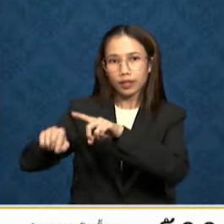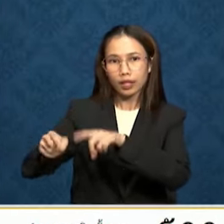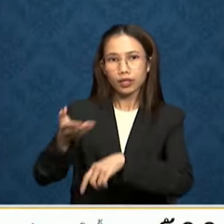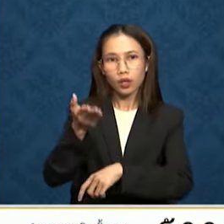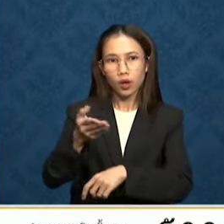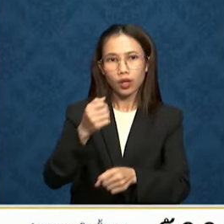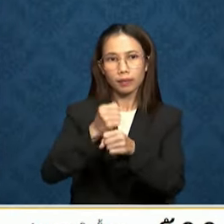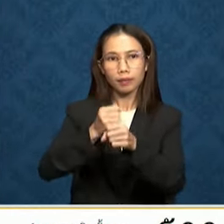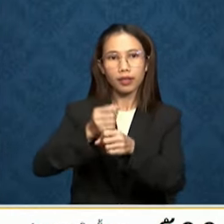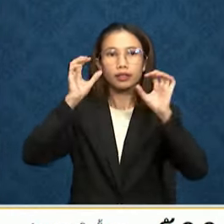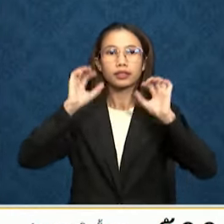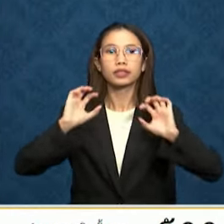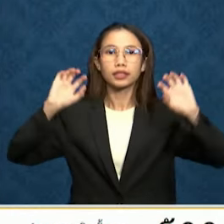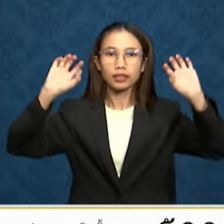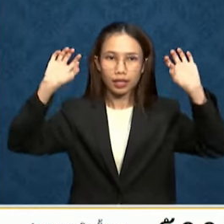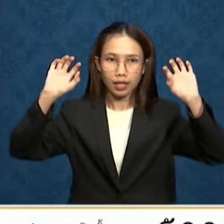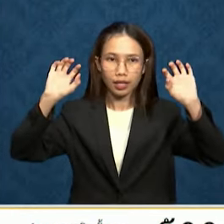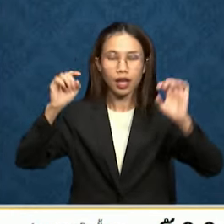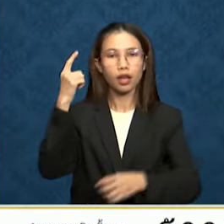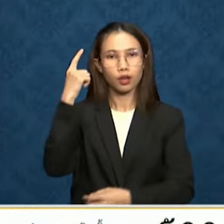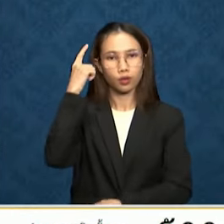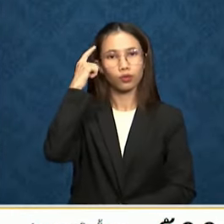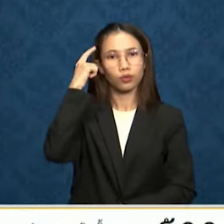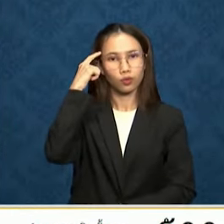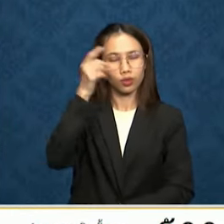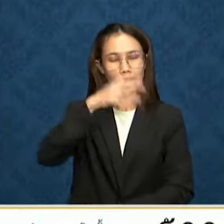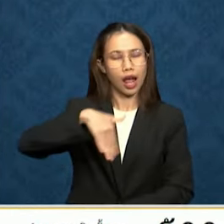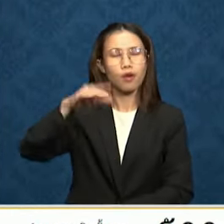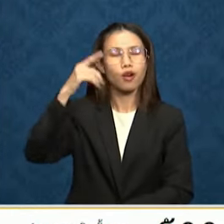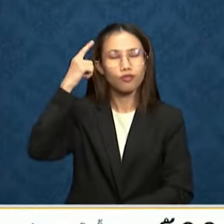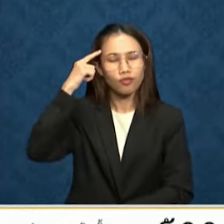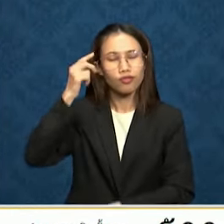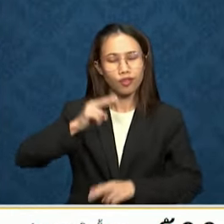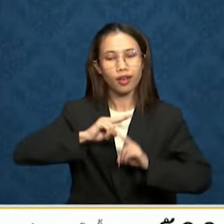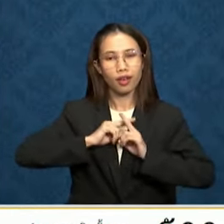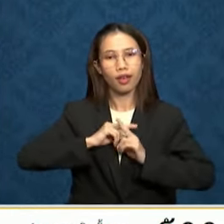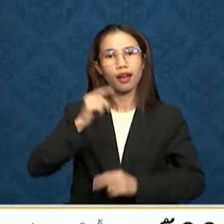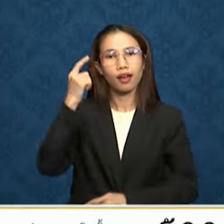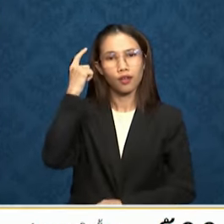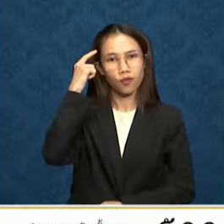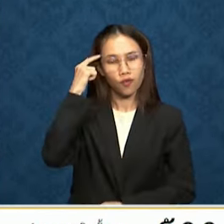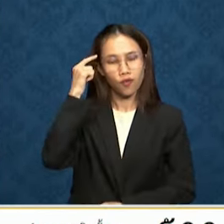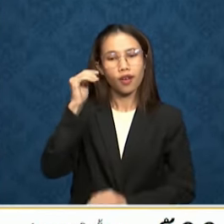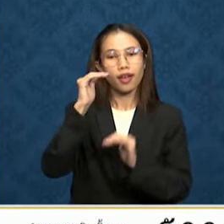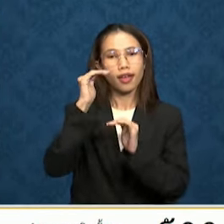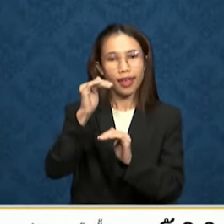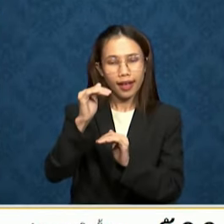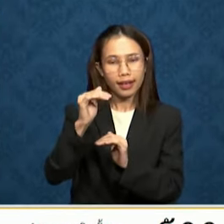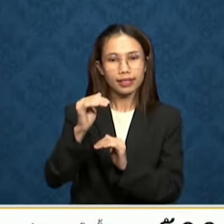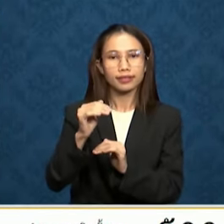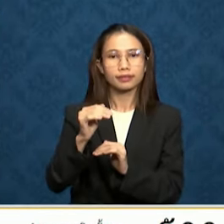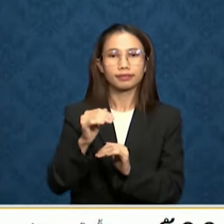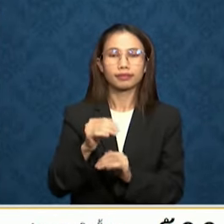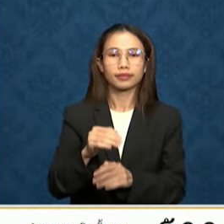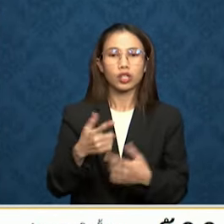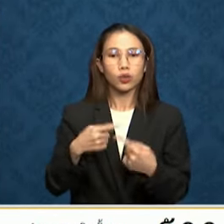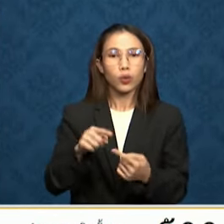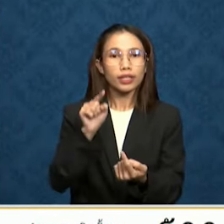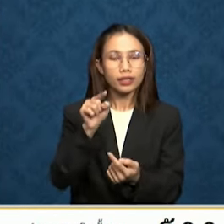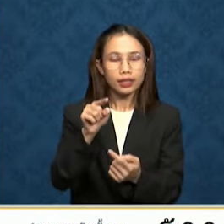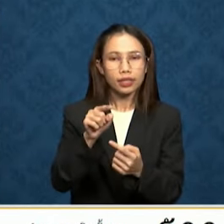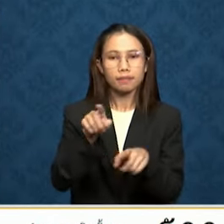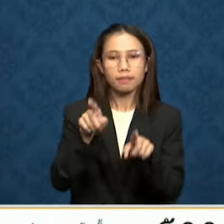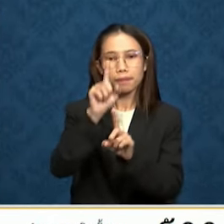งานราชการเนี่ยรู้ดีค่ะทุกคนรู้แก่ตัวเองดีว่ากำหนดตัวชี้วัดด้วยตัวเองค่ะแล้วก็